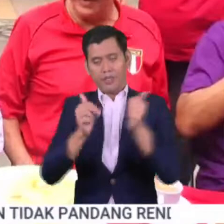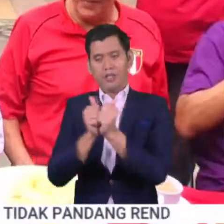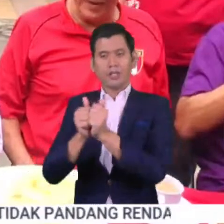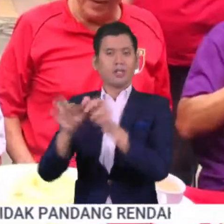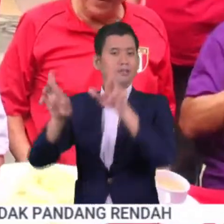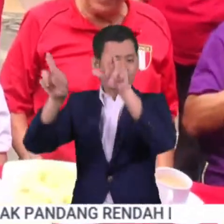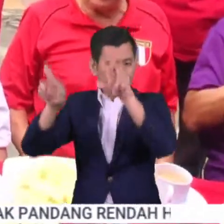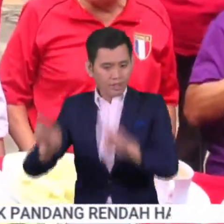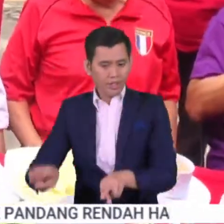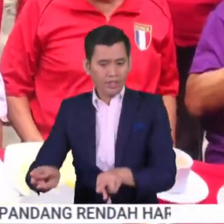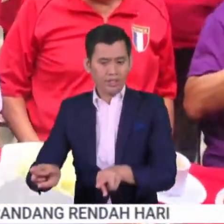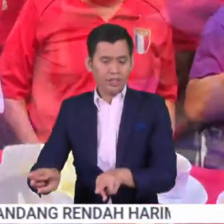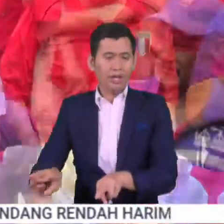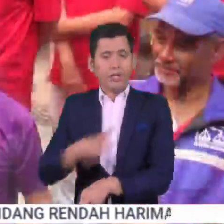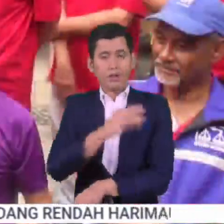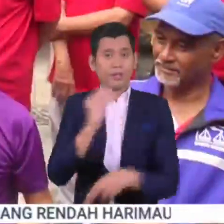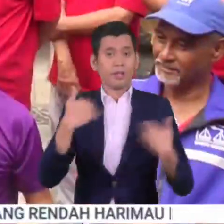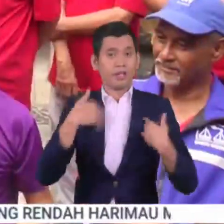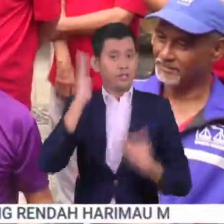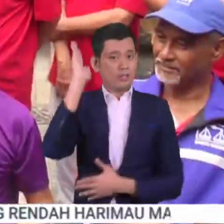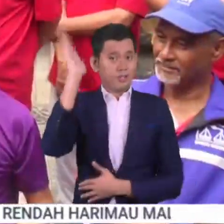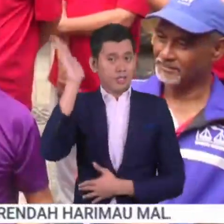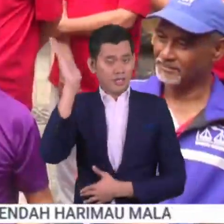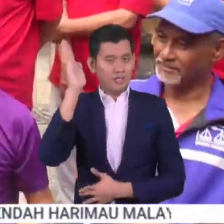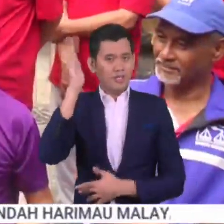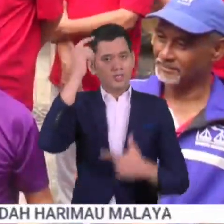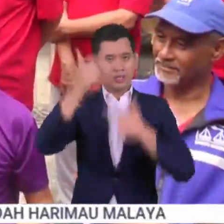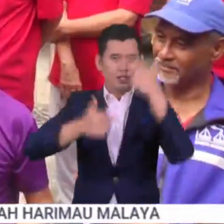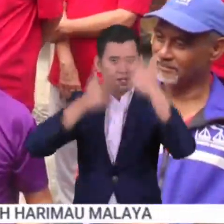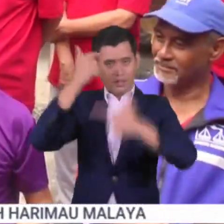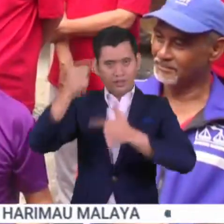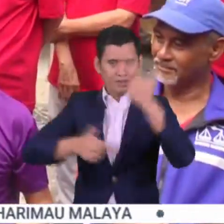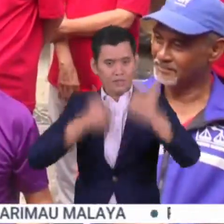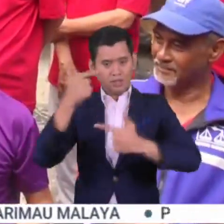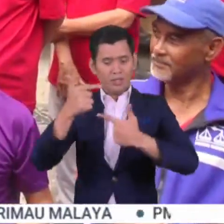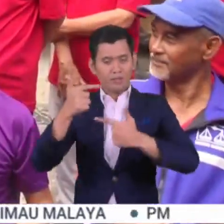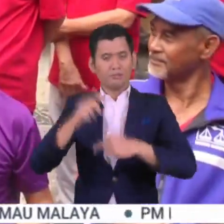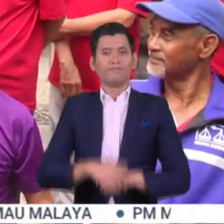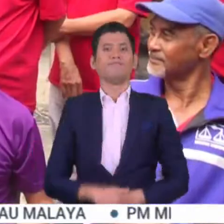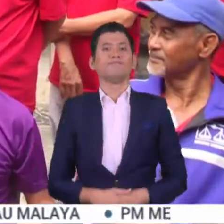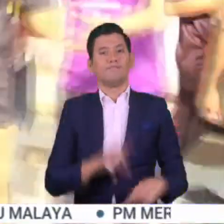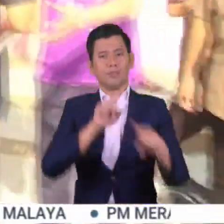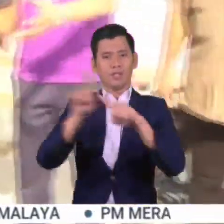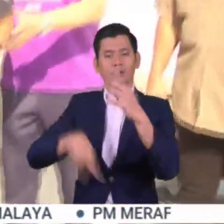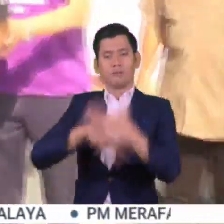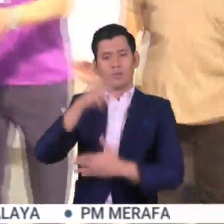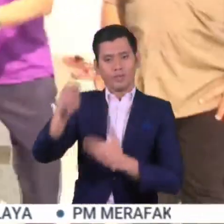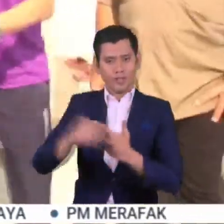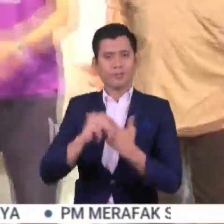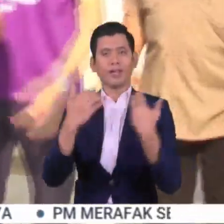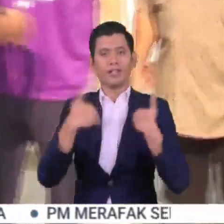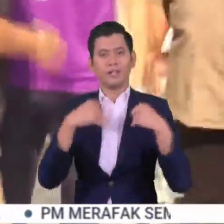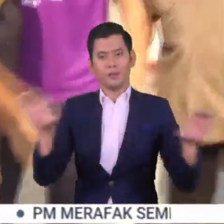Indian Settlement dan ceramah jelajah madani Dun Sungai Tua. Nurul Asmawati Harun, RTM.